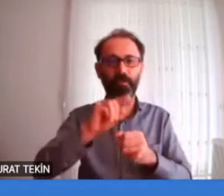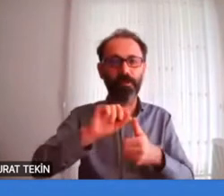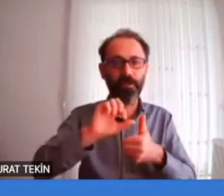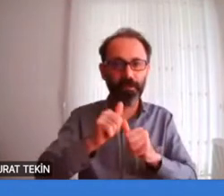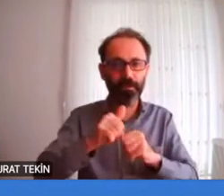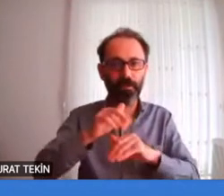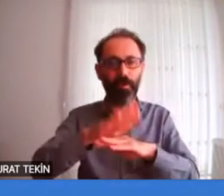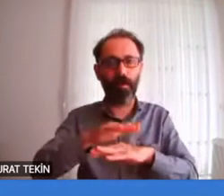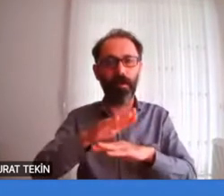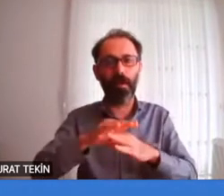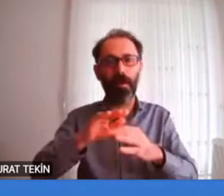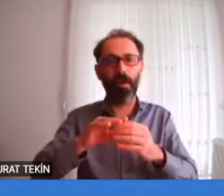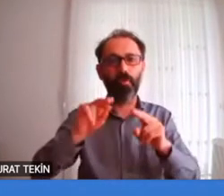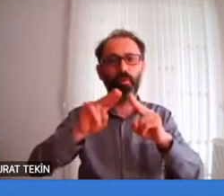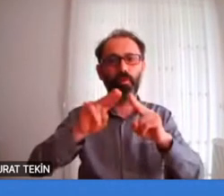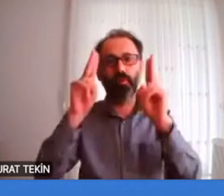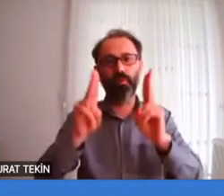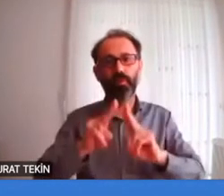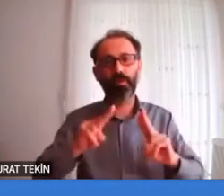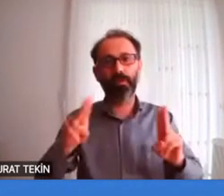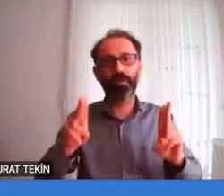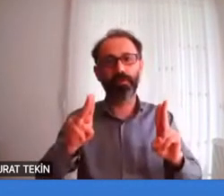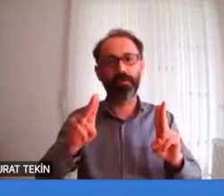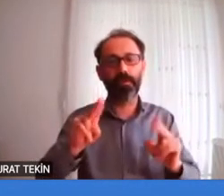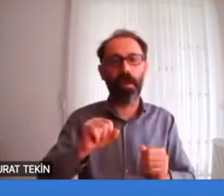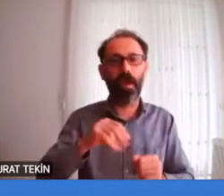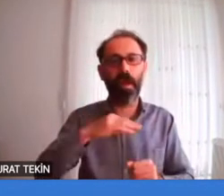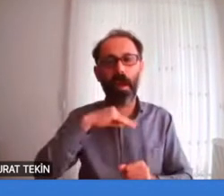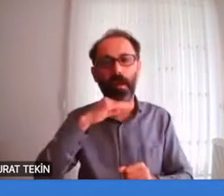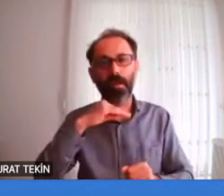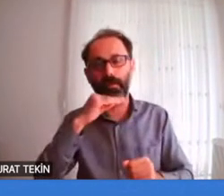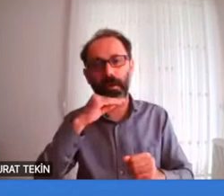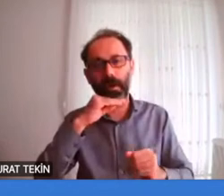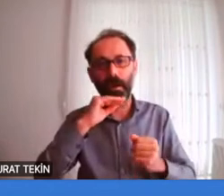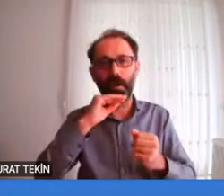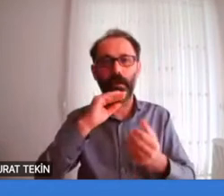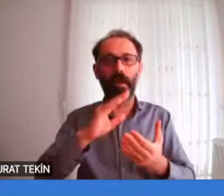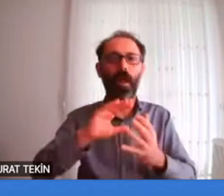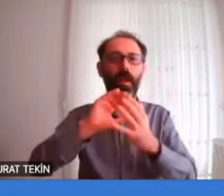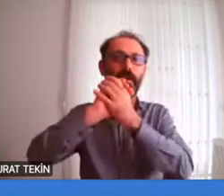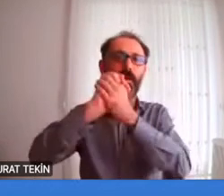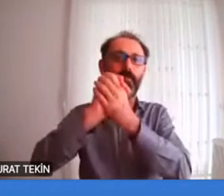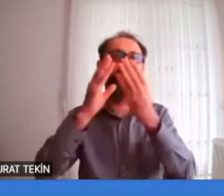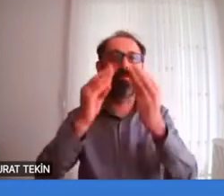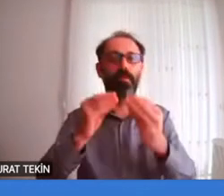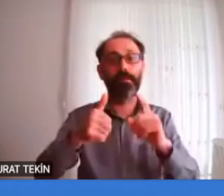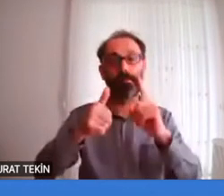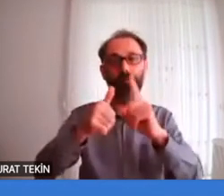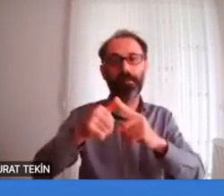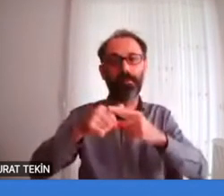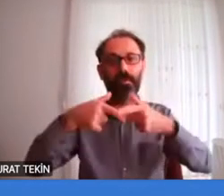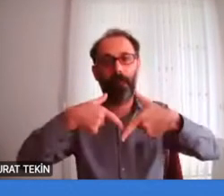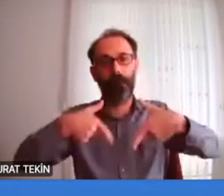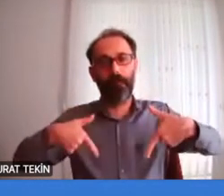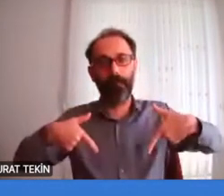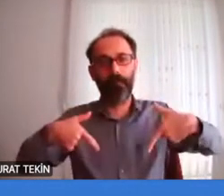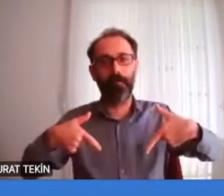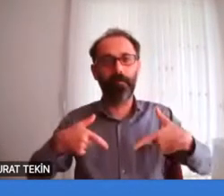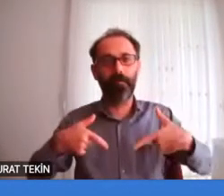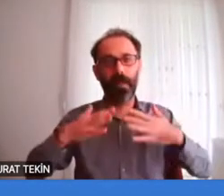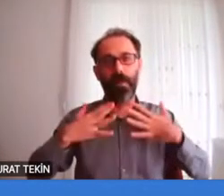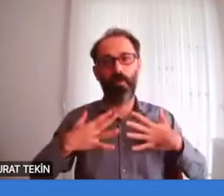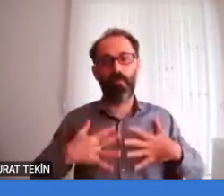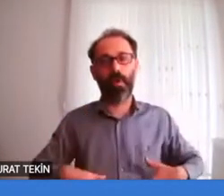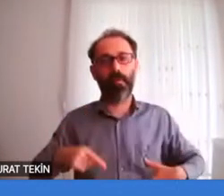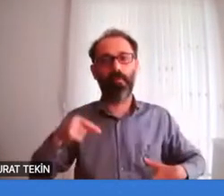Benim ilk uluslararası turnuvam Avrupa Şampiyonası olacak. İlk milli formamı burada giyeceğim. Takım arkadaşlarımla yoğun